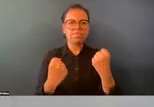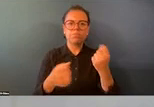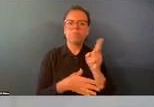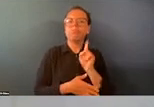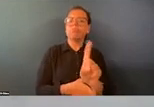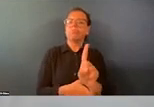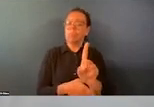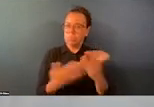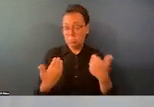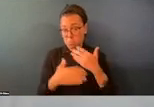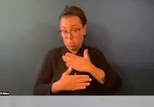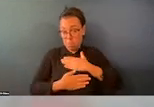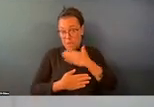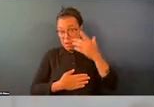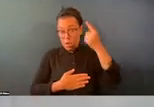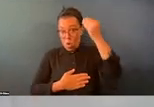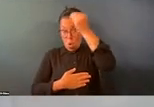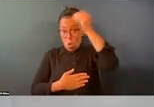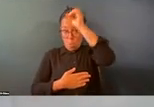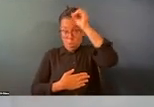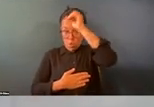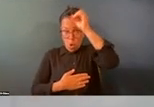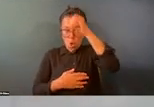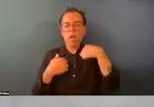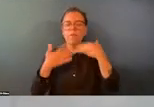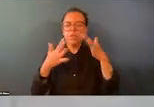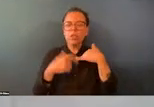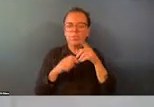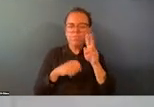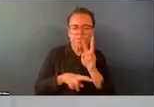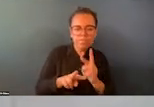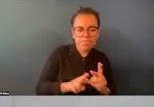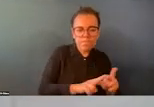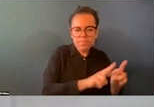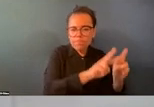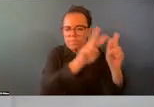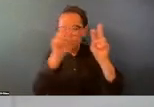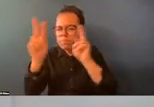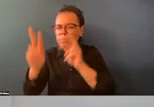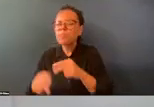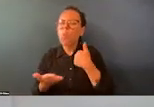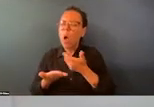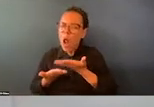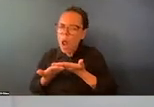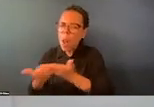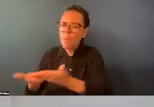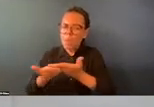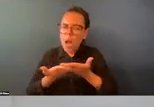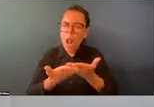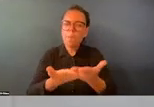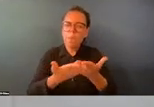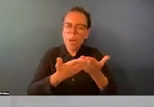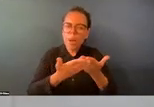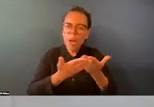готовлю студентов, готовлю новое поколение. Вот, в принципе, поэтому активность – это очень